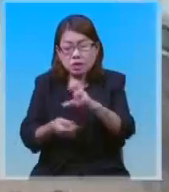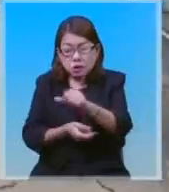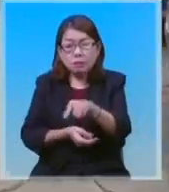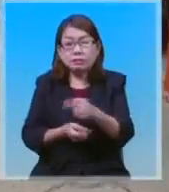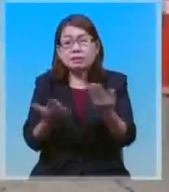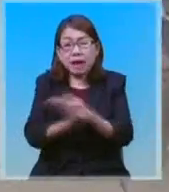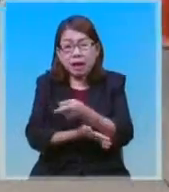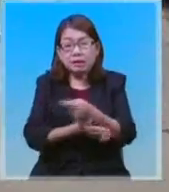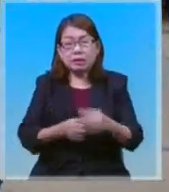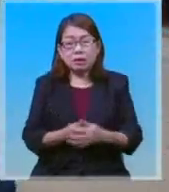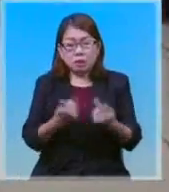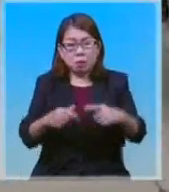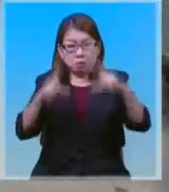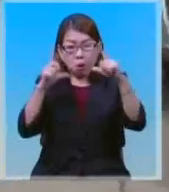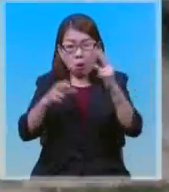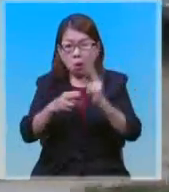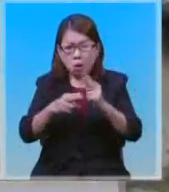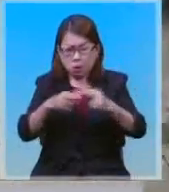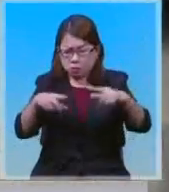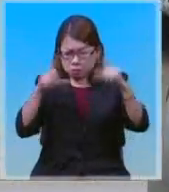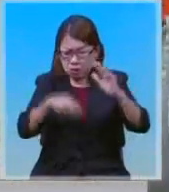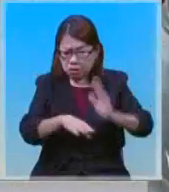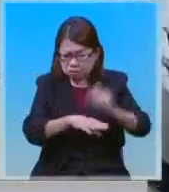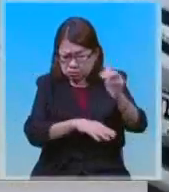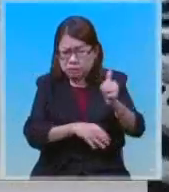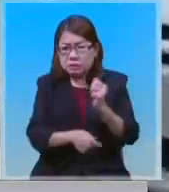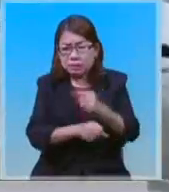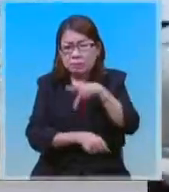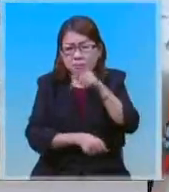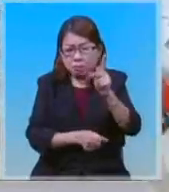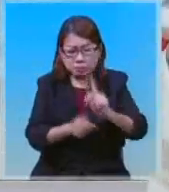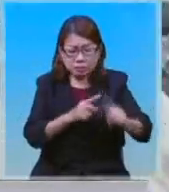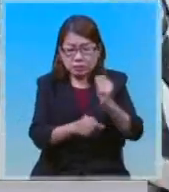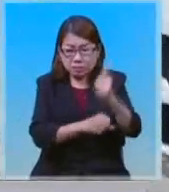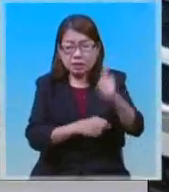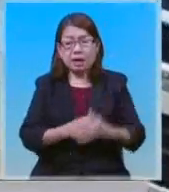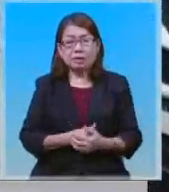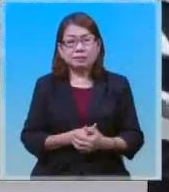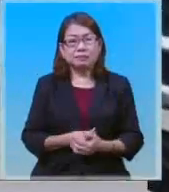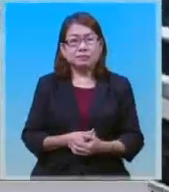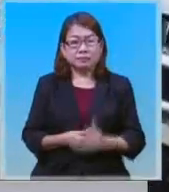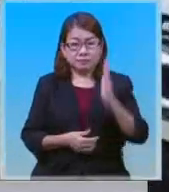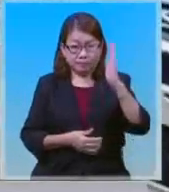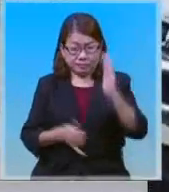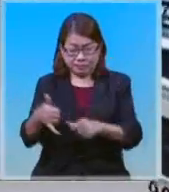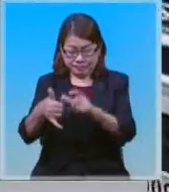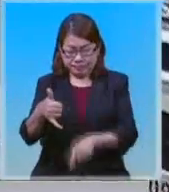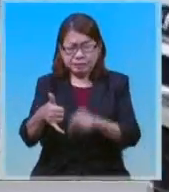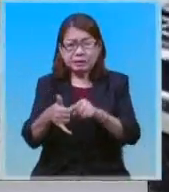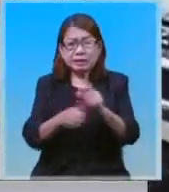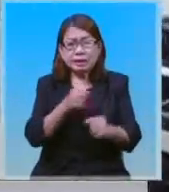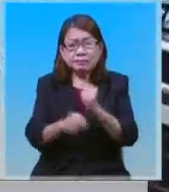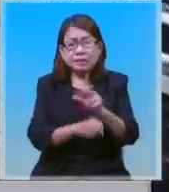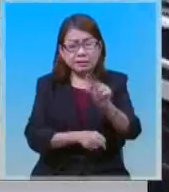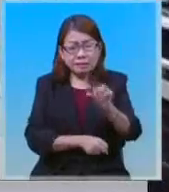าเขามีชื่อเสียงอย่างมากในด้านนี้นะนายนิติพงษ์ถาวรวิวัฒนบุตรค่ะอายุ37ปี